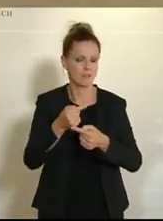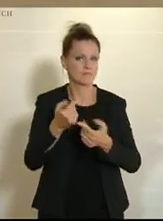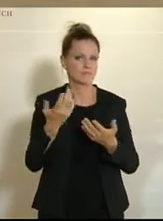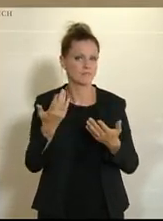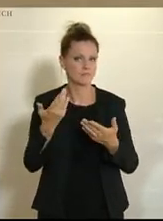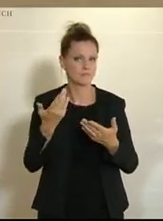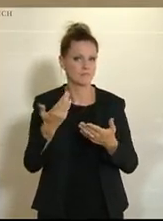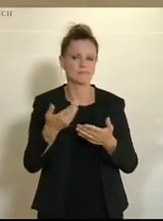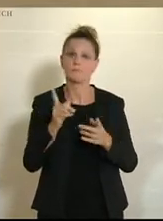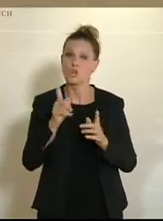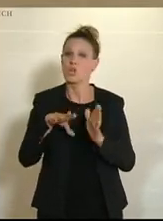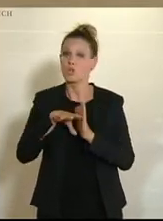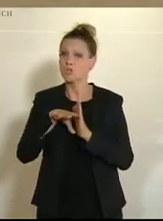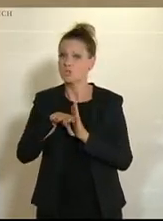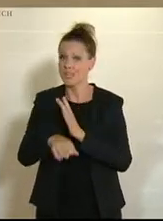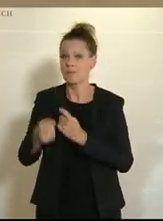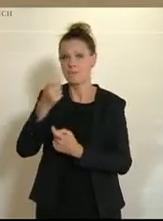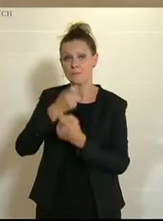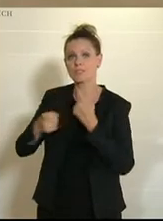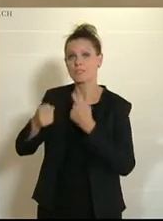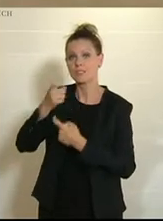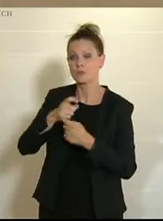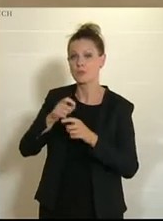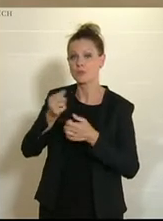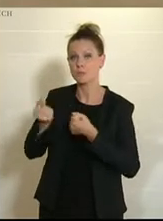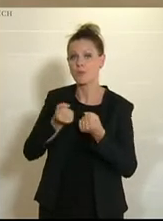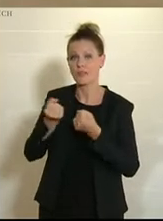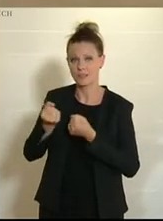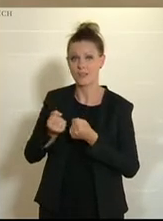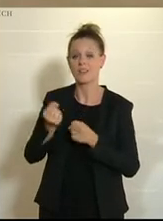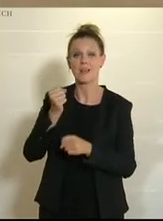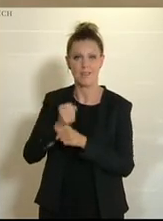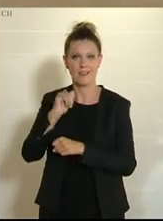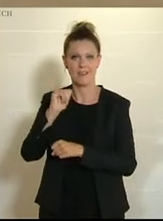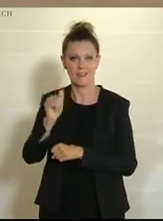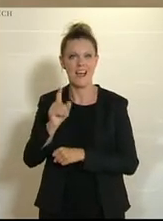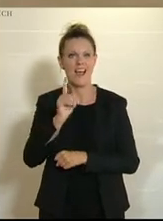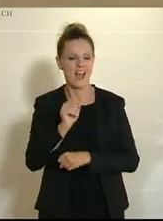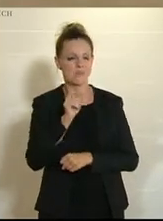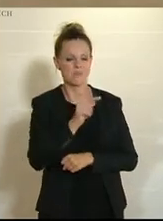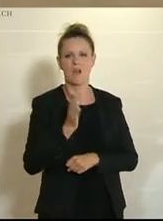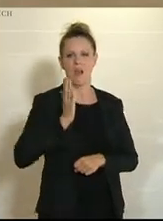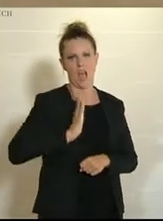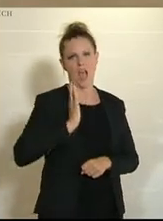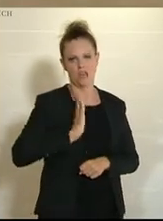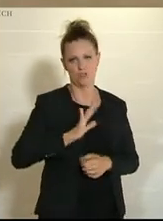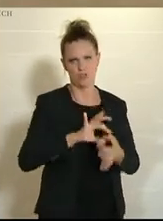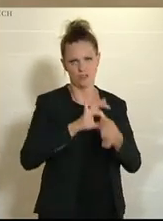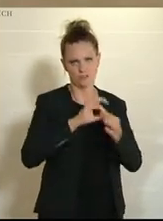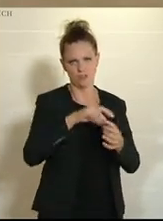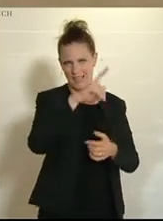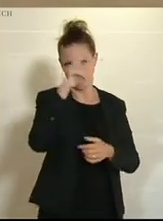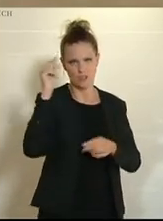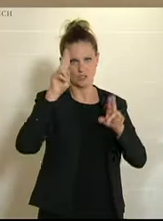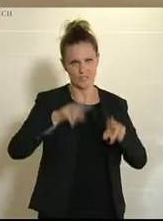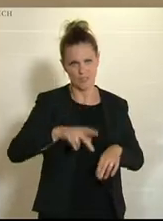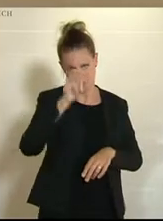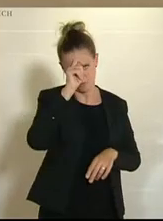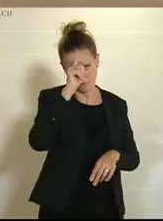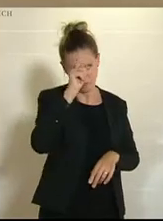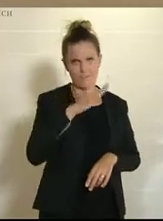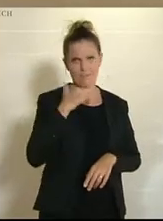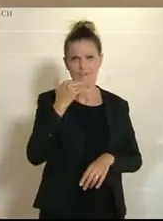eine restriktive Migrationspolitik betreibt, einfach eine Frage des Anstands der Menschenrechte und der Menschenwürde.